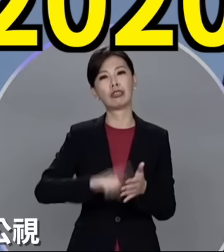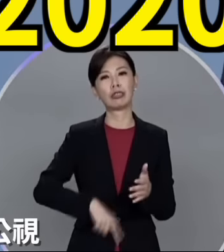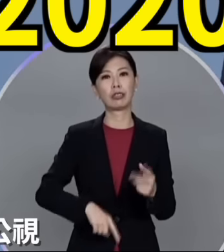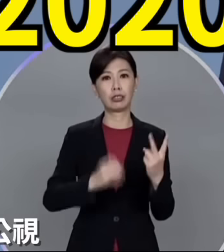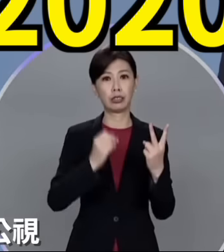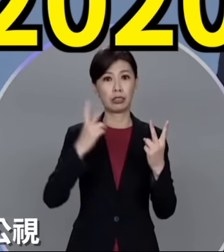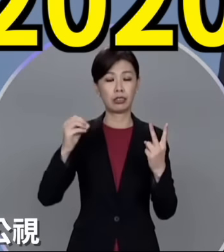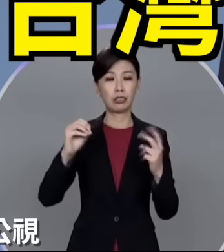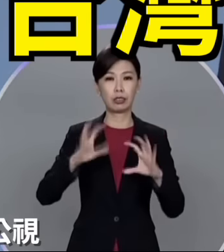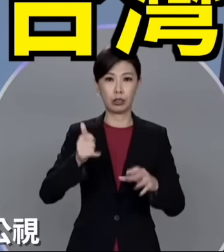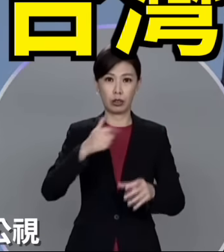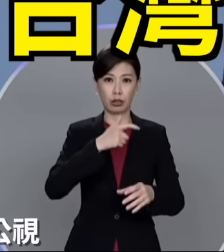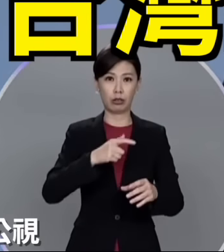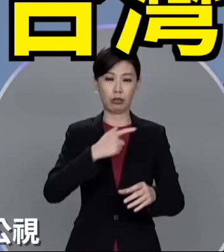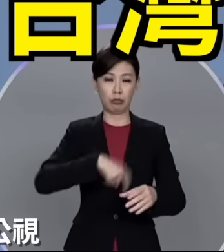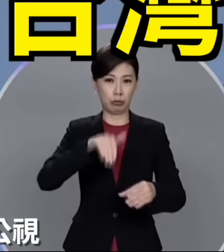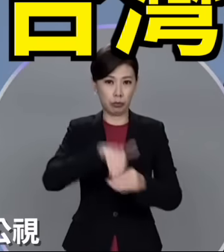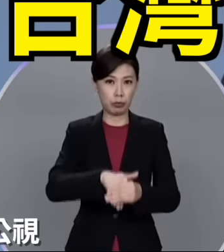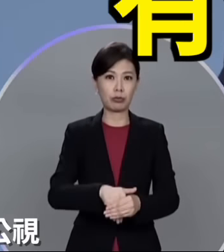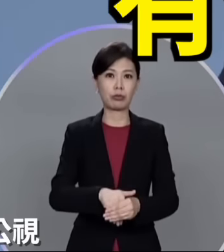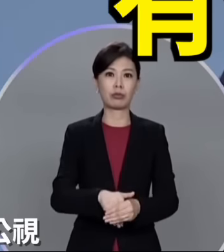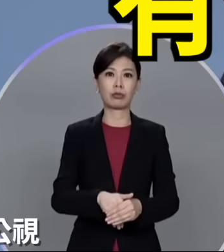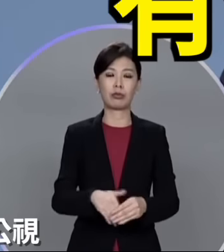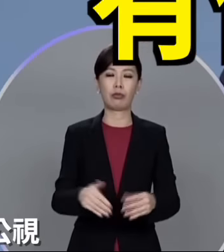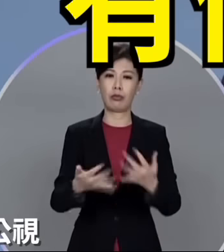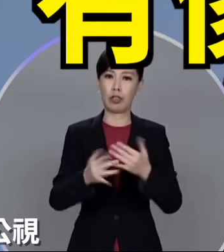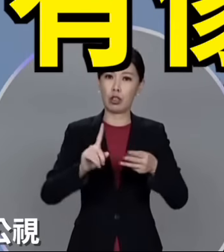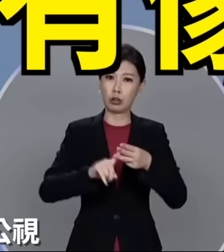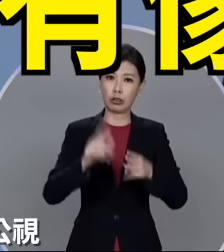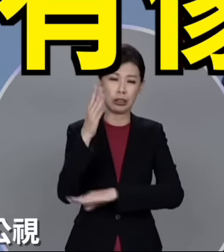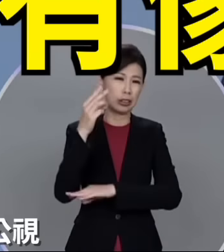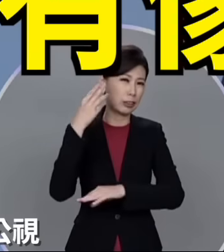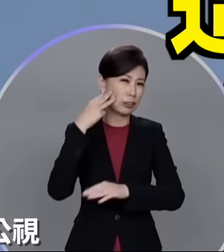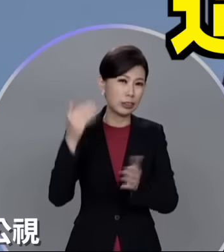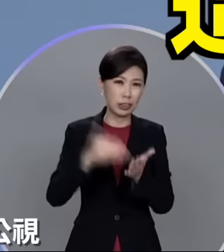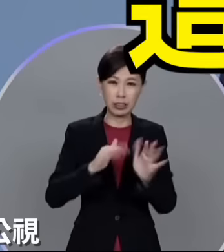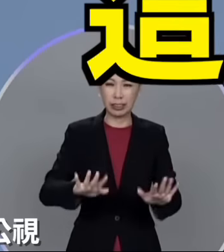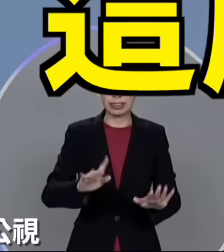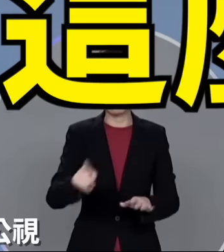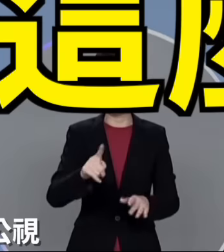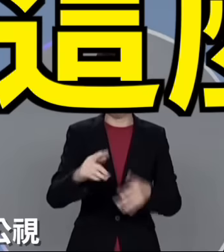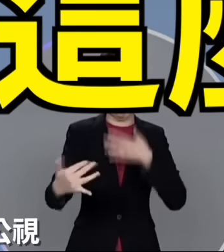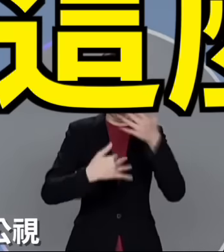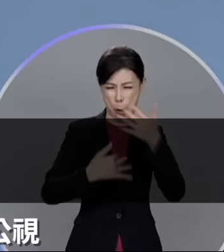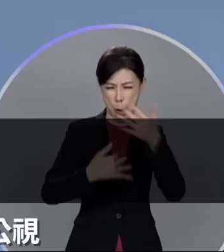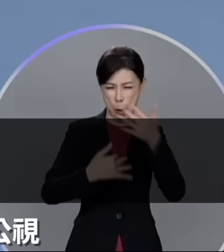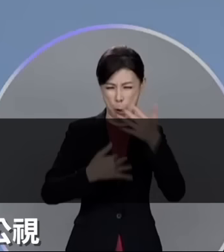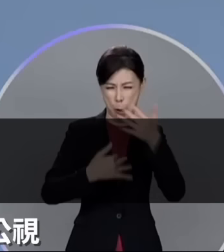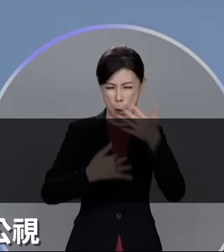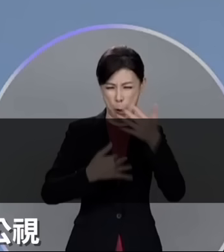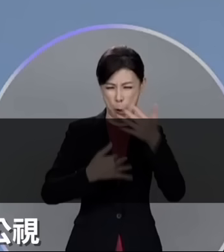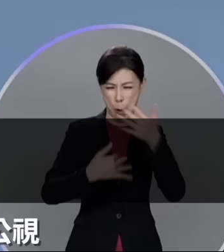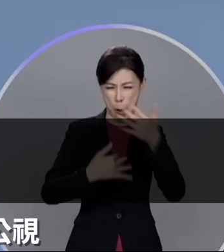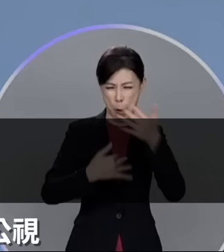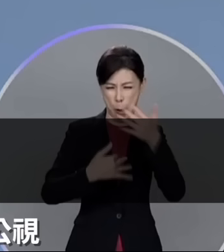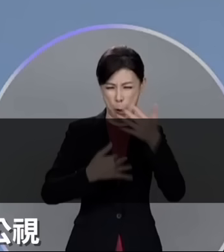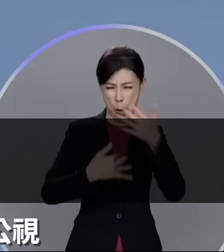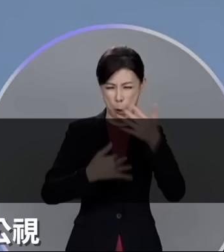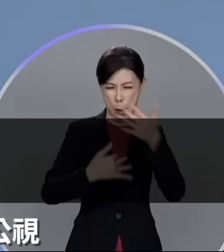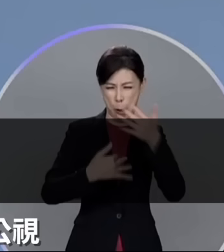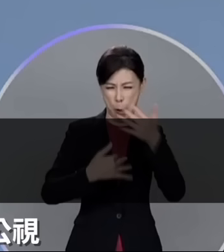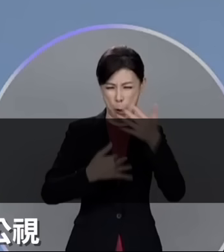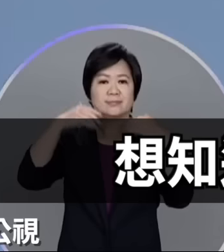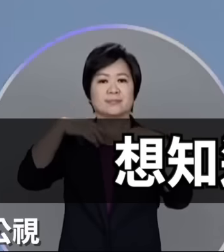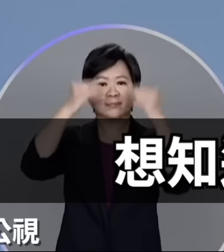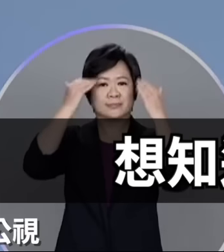2020年台湾总统大选，台湾几十年民主政治有像今天这么脏、这么恶劣吗？ 从来没有，大家觉得是为什